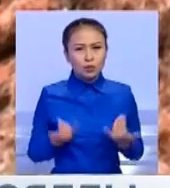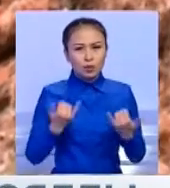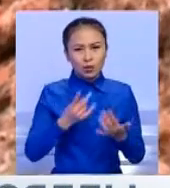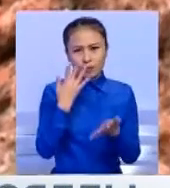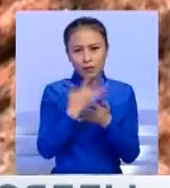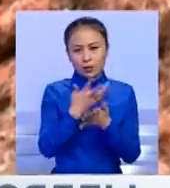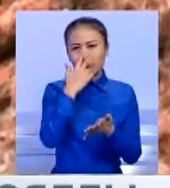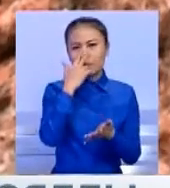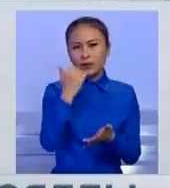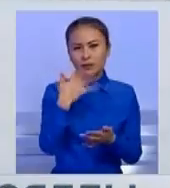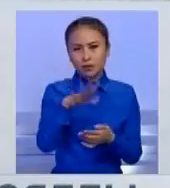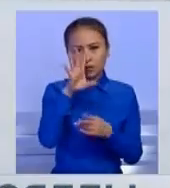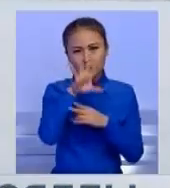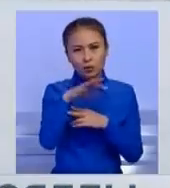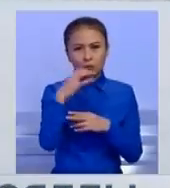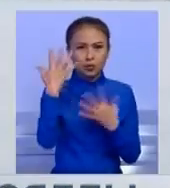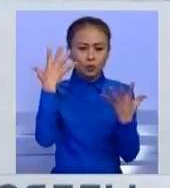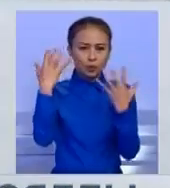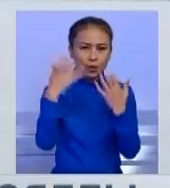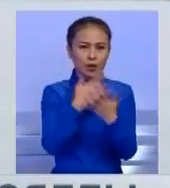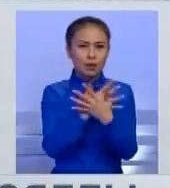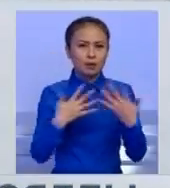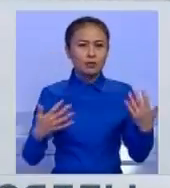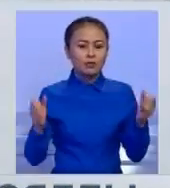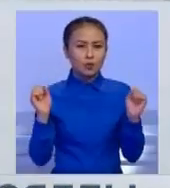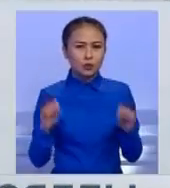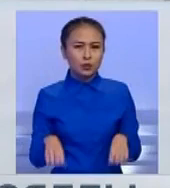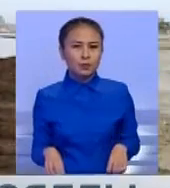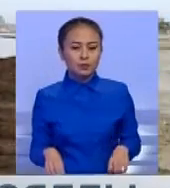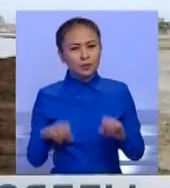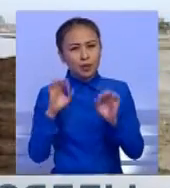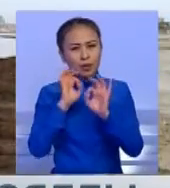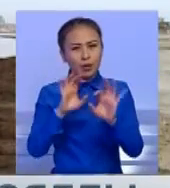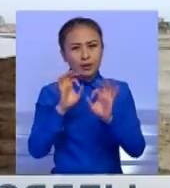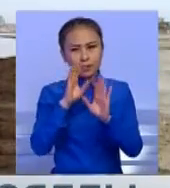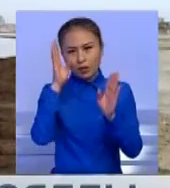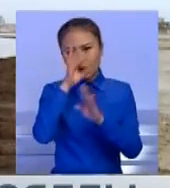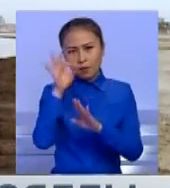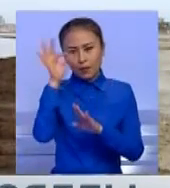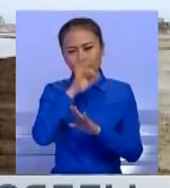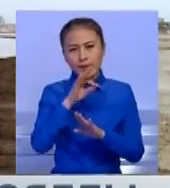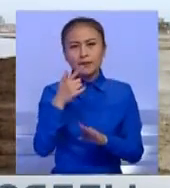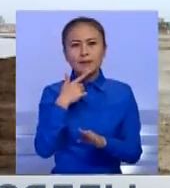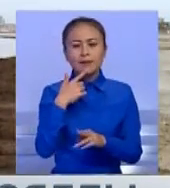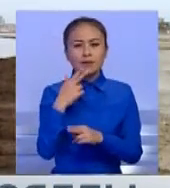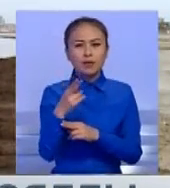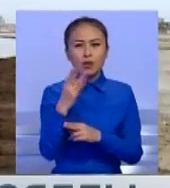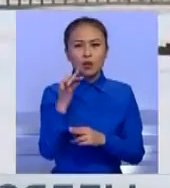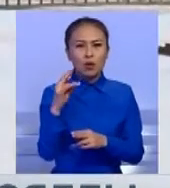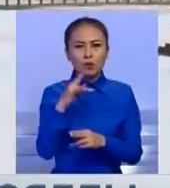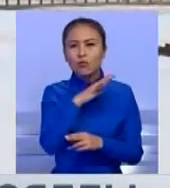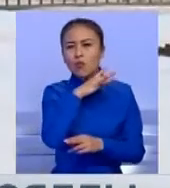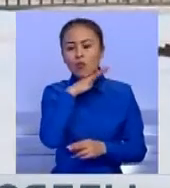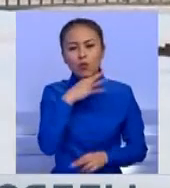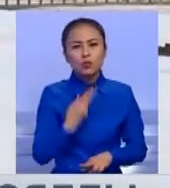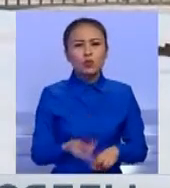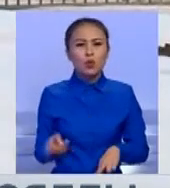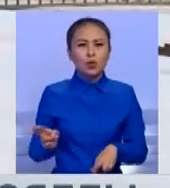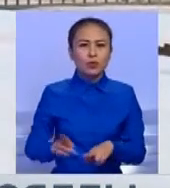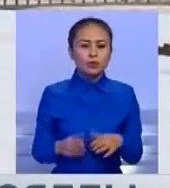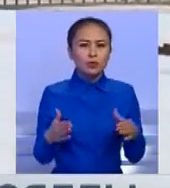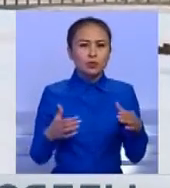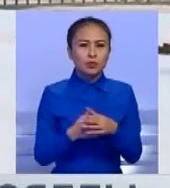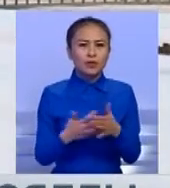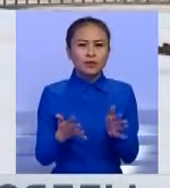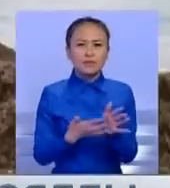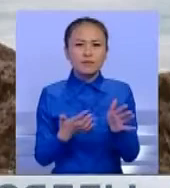көрініске үйренген. Суретке түсіп, табиғат құбылысын тамашалайды. Биологтардың айтуынша, қызыл балдырларда йод көп болады екен. Сондықтан мамандар